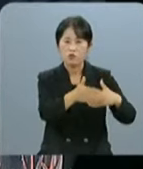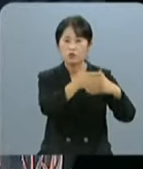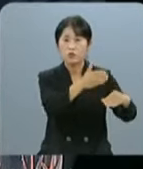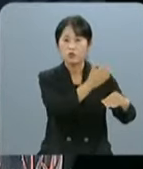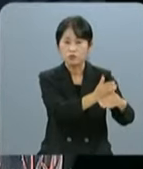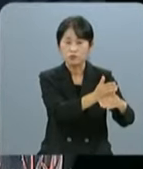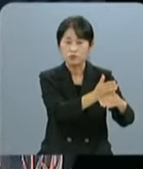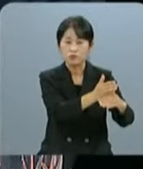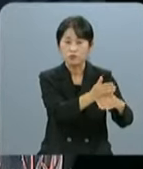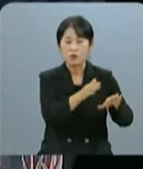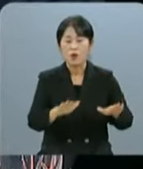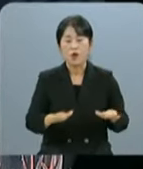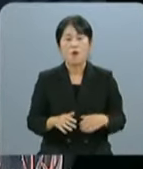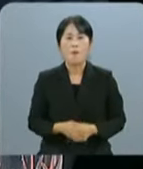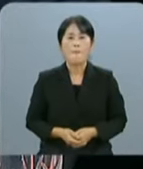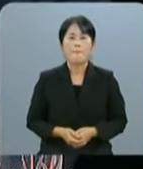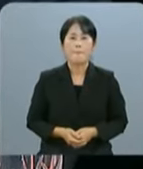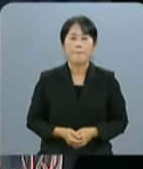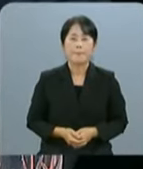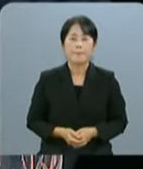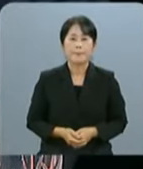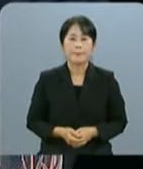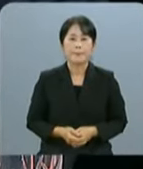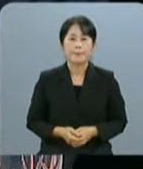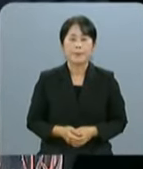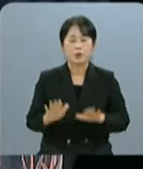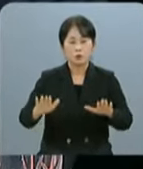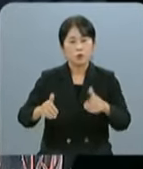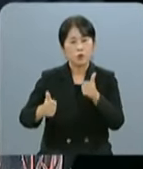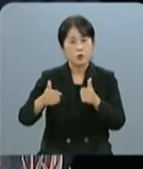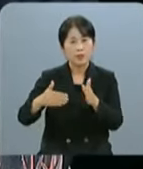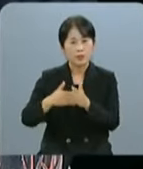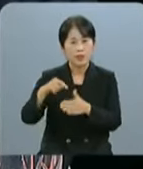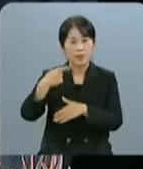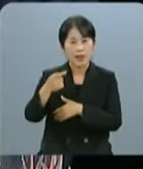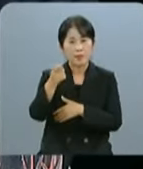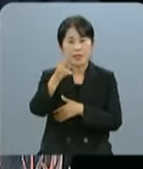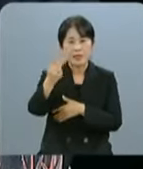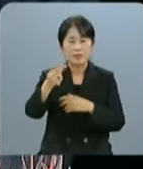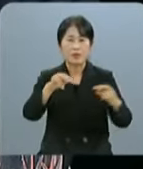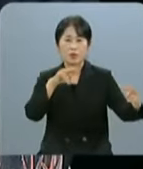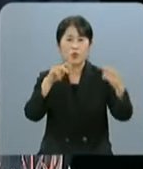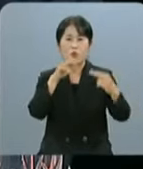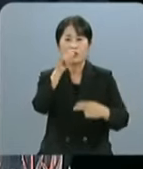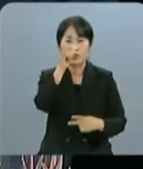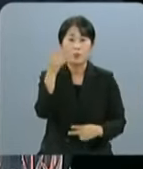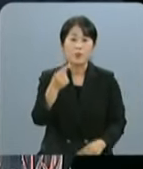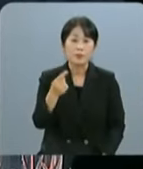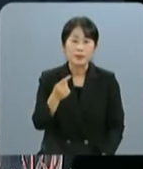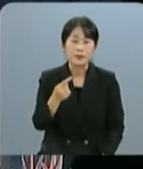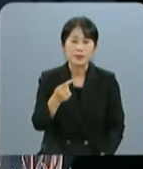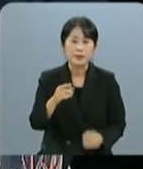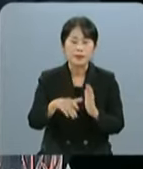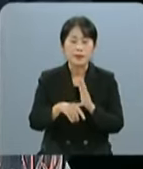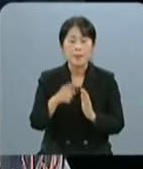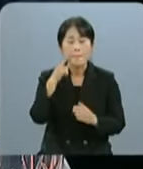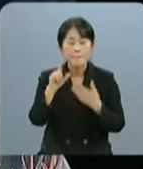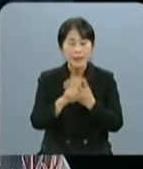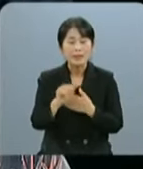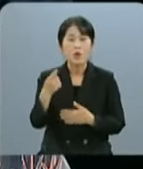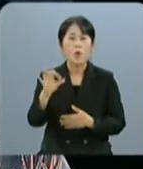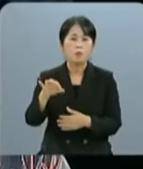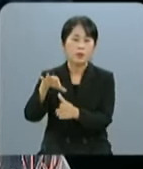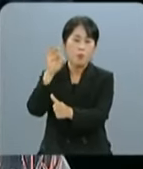있는데 네. 어느 시점인지 모르지만 우리가 경선이 끝나고 나면 바로 TV토론이 임박하게 될 겁니다. 네. 만약에 홍 후보님께서 우리